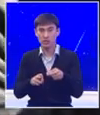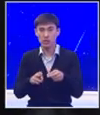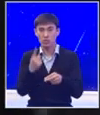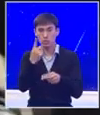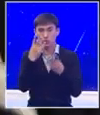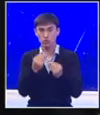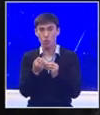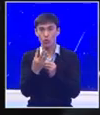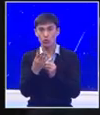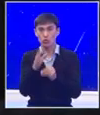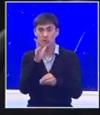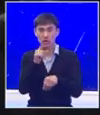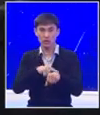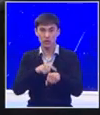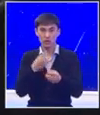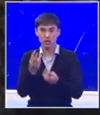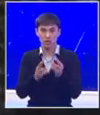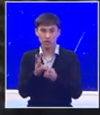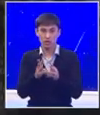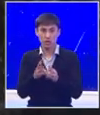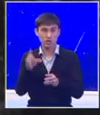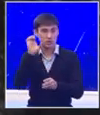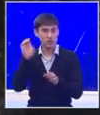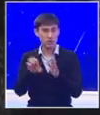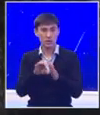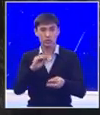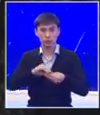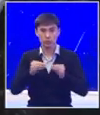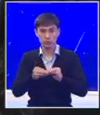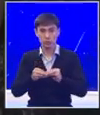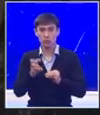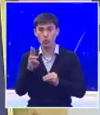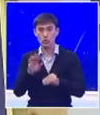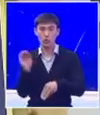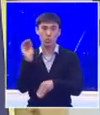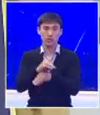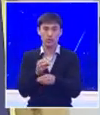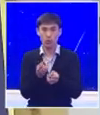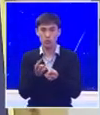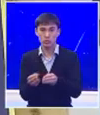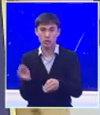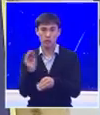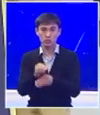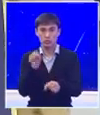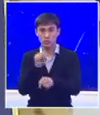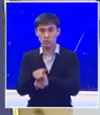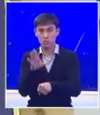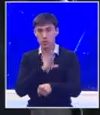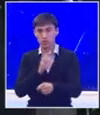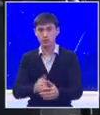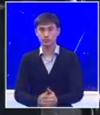күніне 14 сағат қана жағады. Мәселені тыңдаған Ләззат Тұрлашев қосымша отынмен қамтамасыз ету жөнінде тапсырма